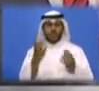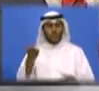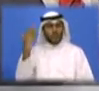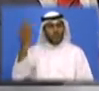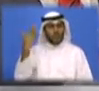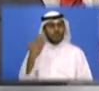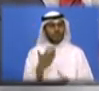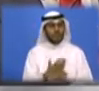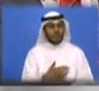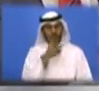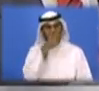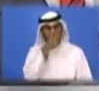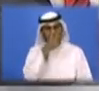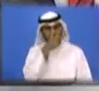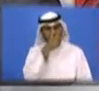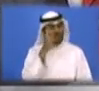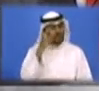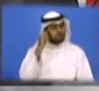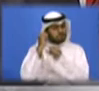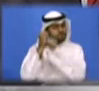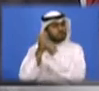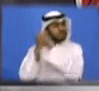يرجع لأنها علاقات راسخة، علاقات